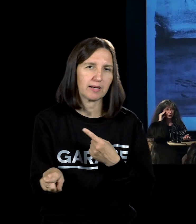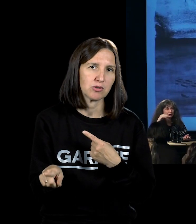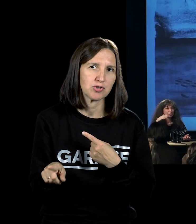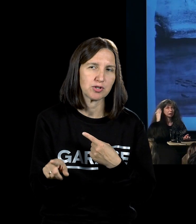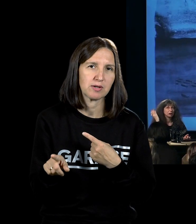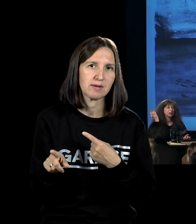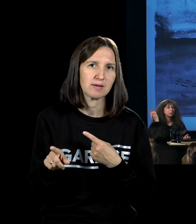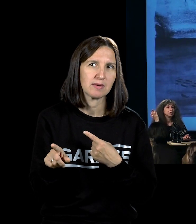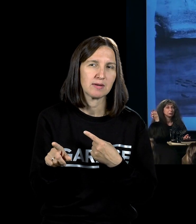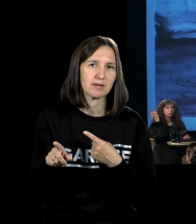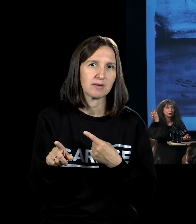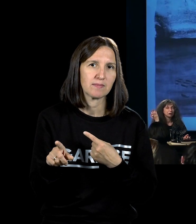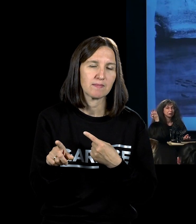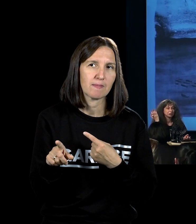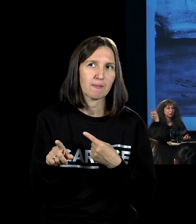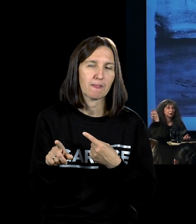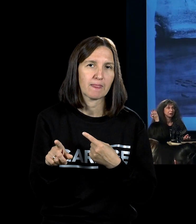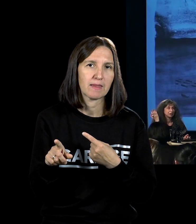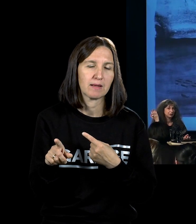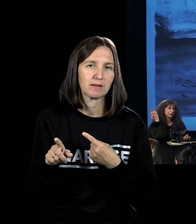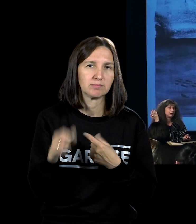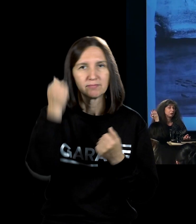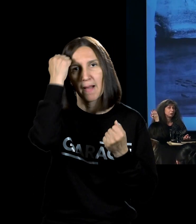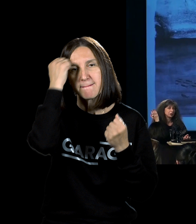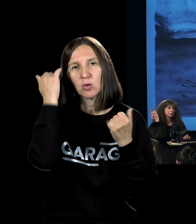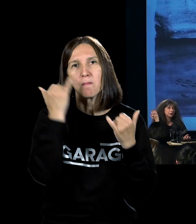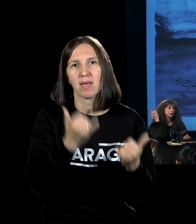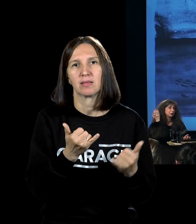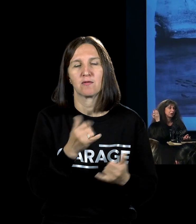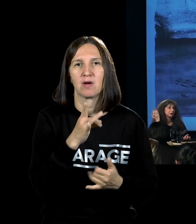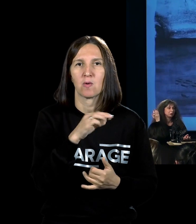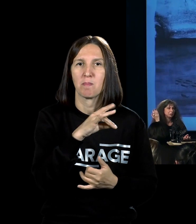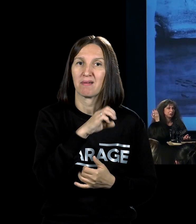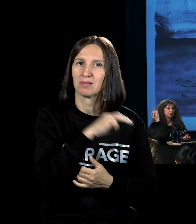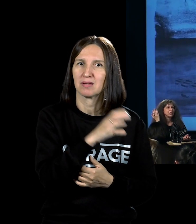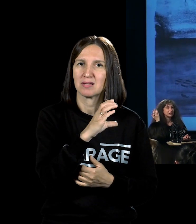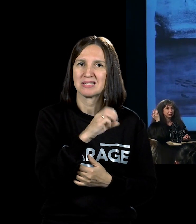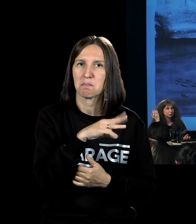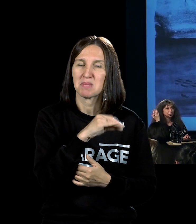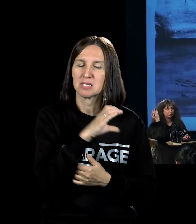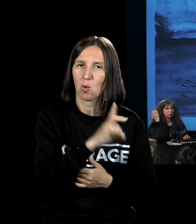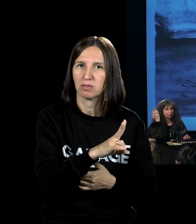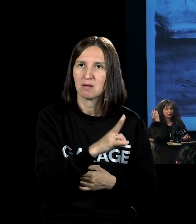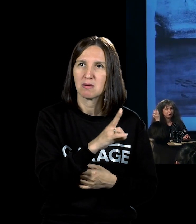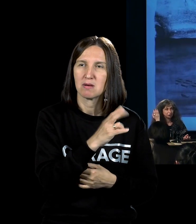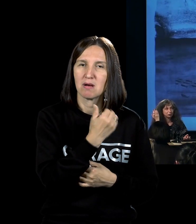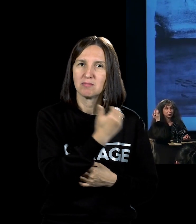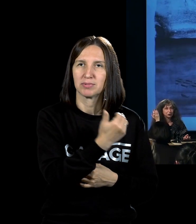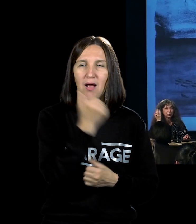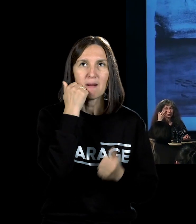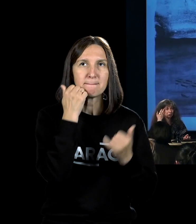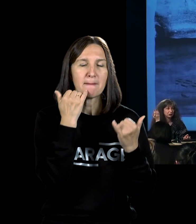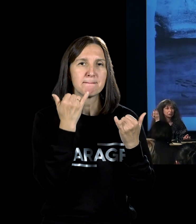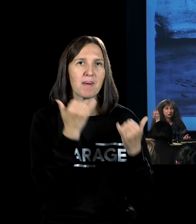вот этих самых энтропийных монументов Роберта Смитсона, которые антипамятники, это именно что памятники в